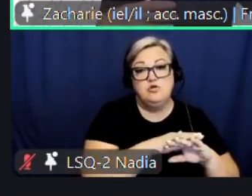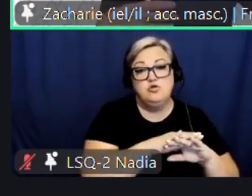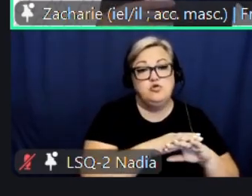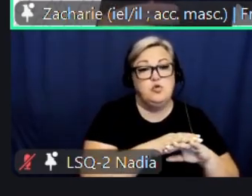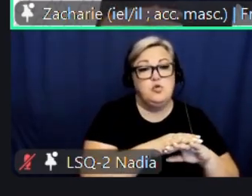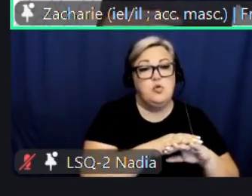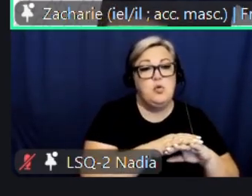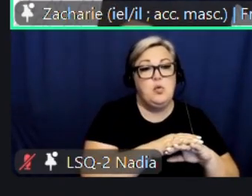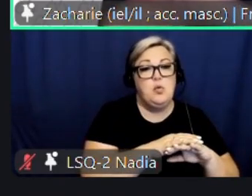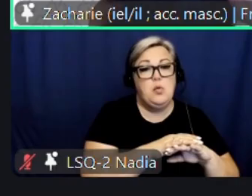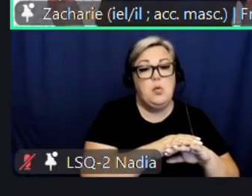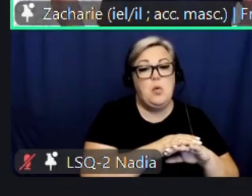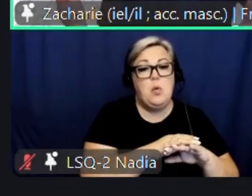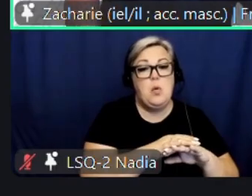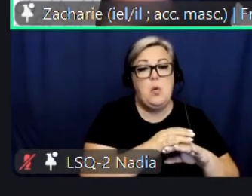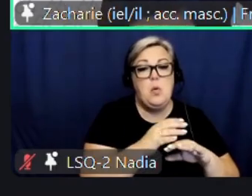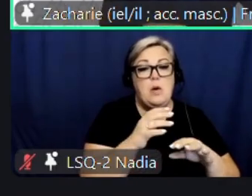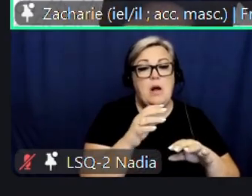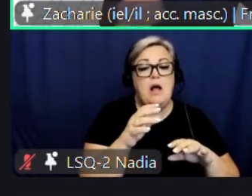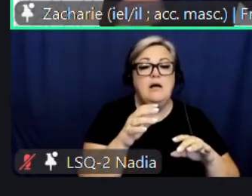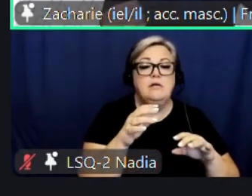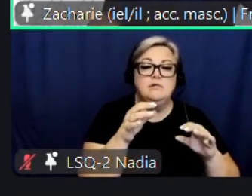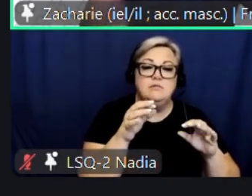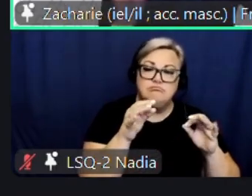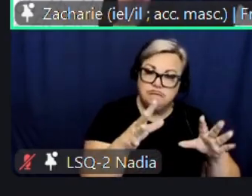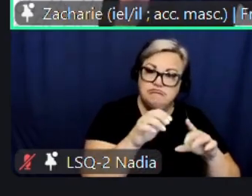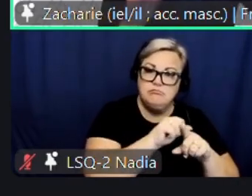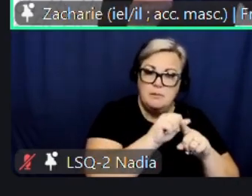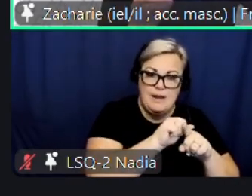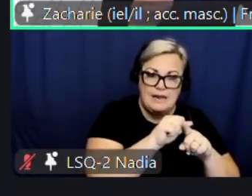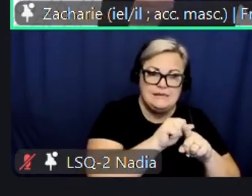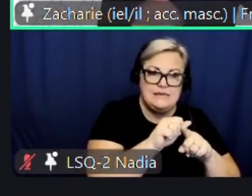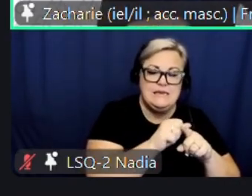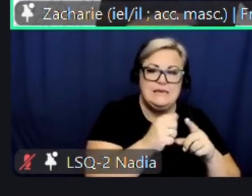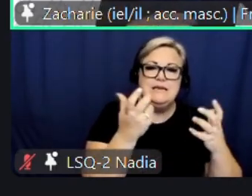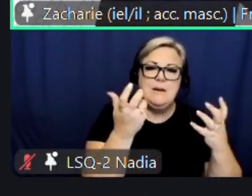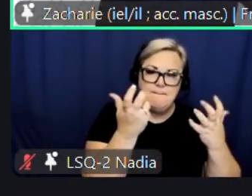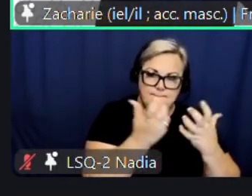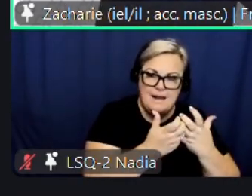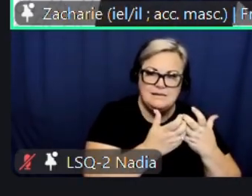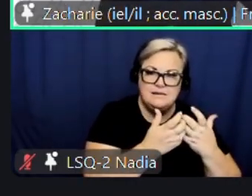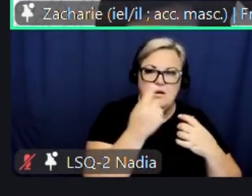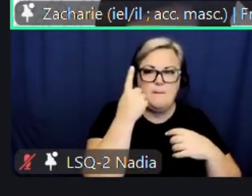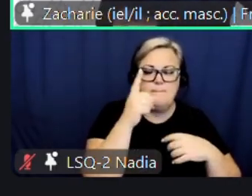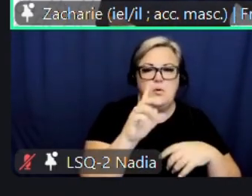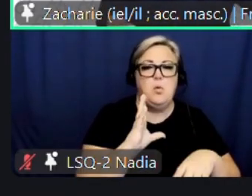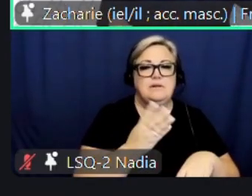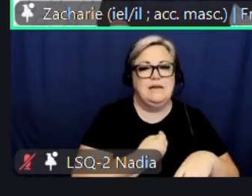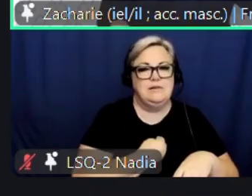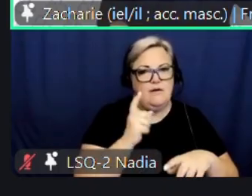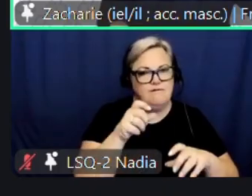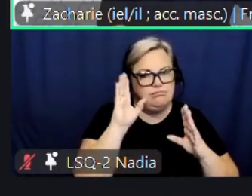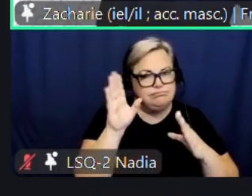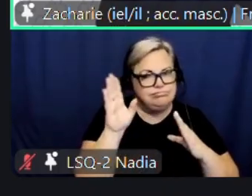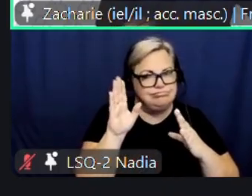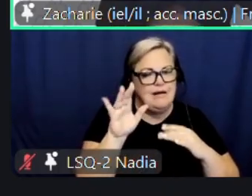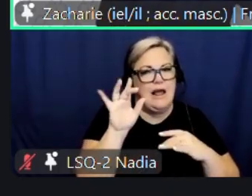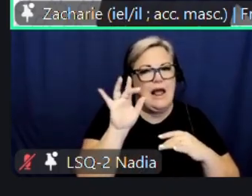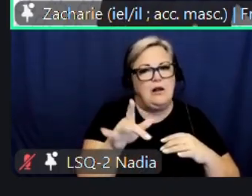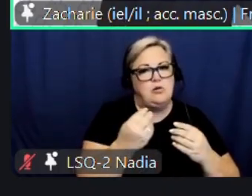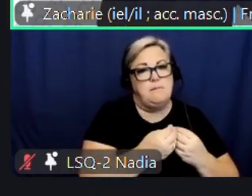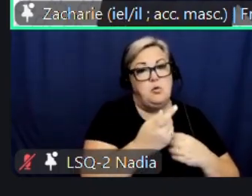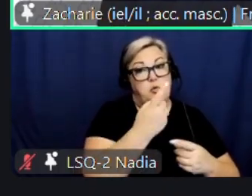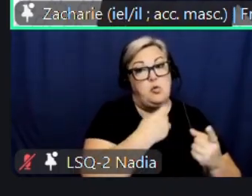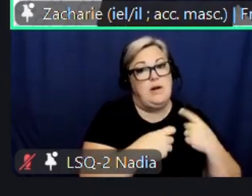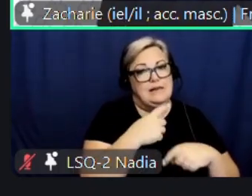de pratiques qui sont pertinentes à tout le monde, tout en portant une attention particulière aux personnes trans, puisque nous recevons plusieurs